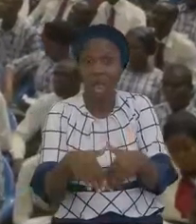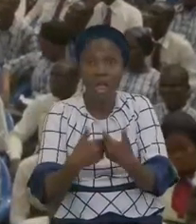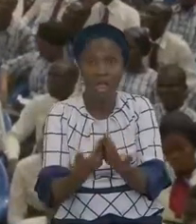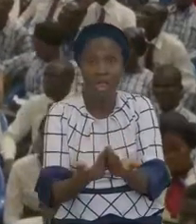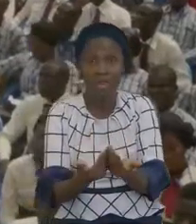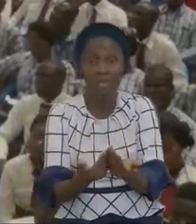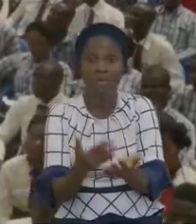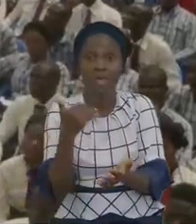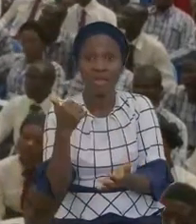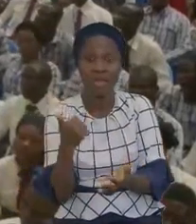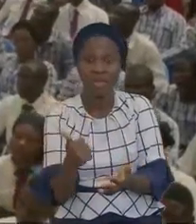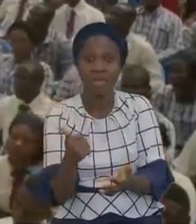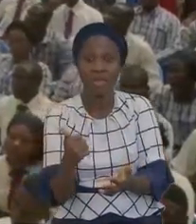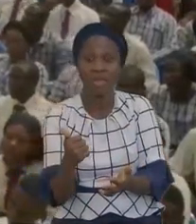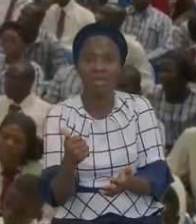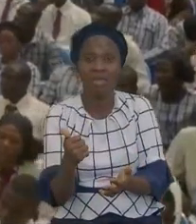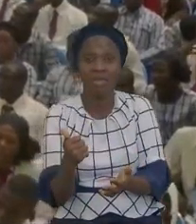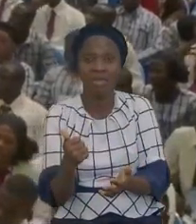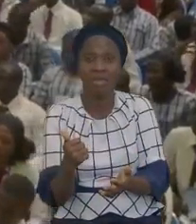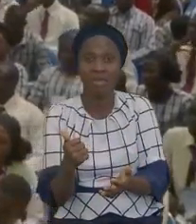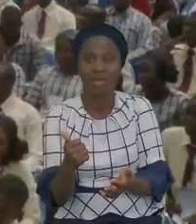Peu importe la hauteur d'une chambre.